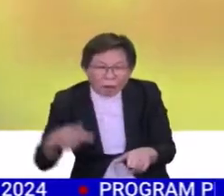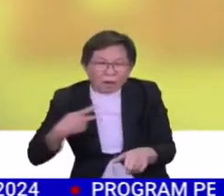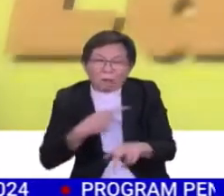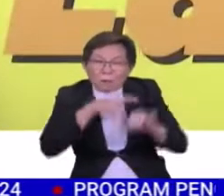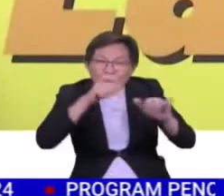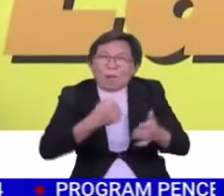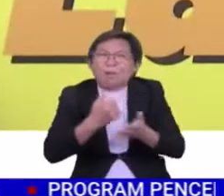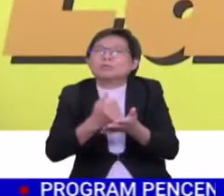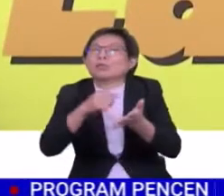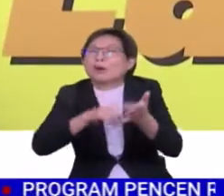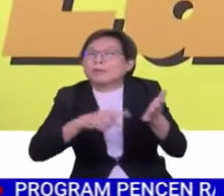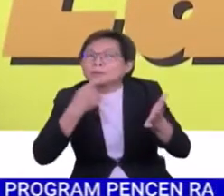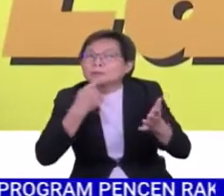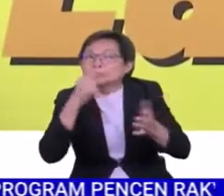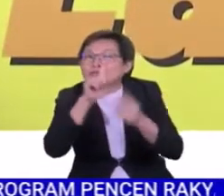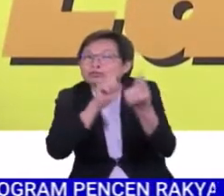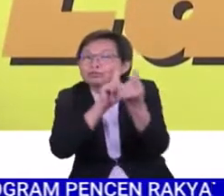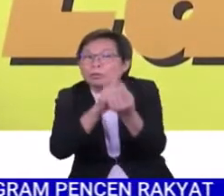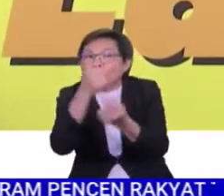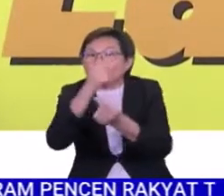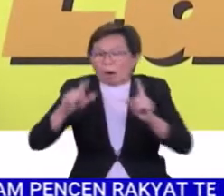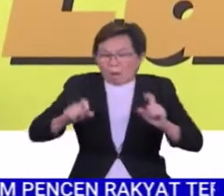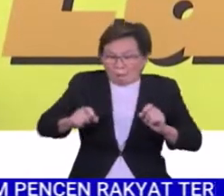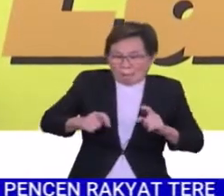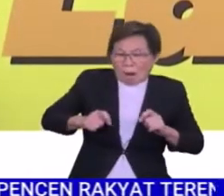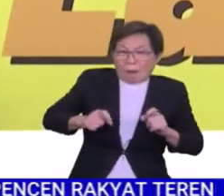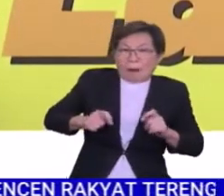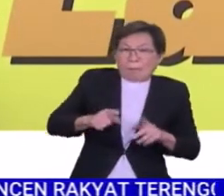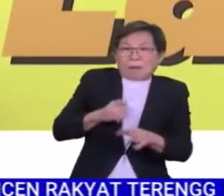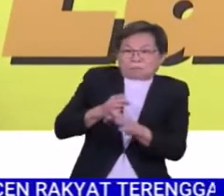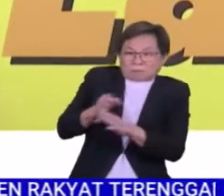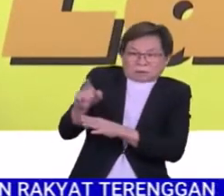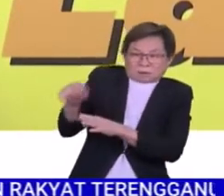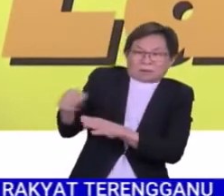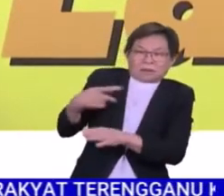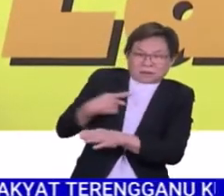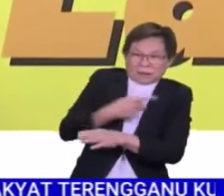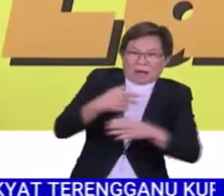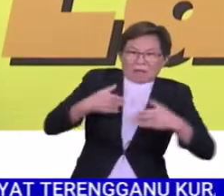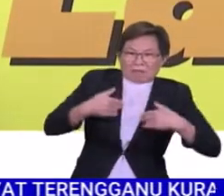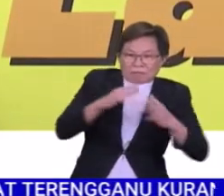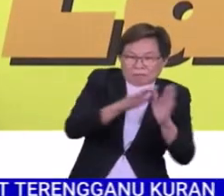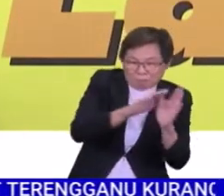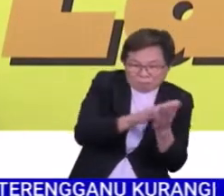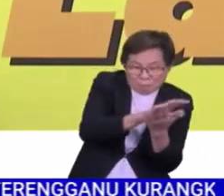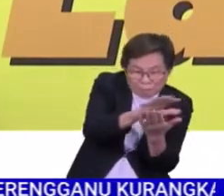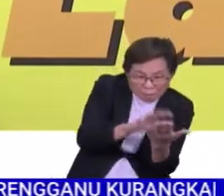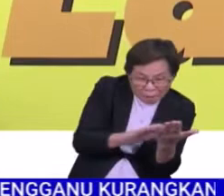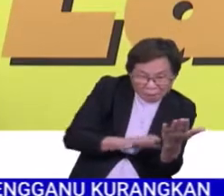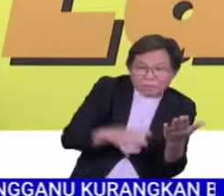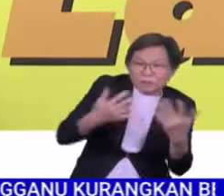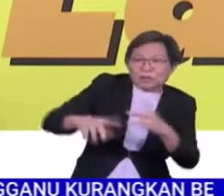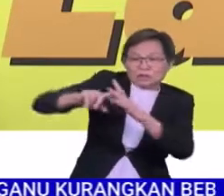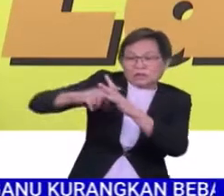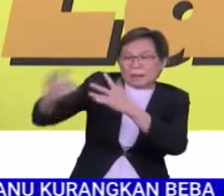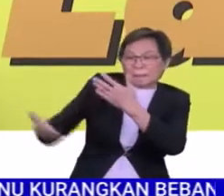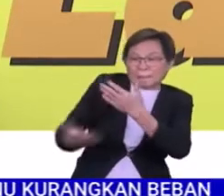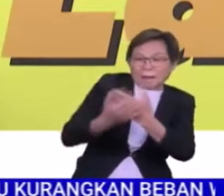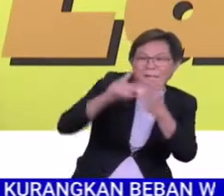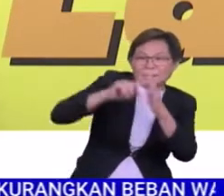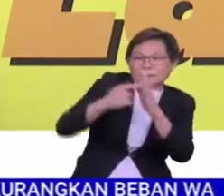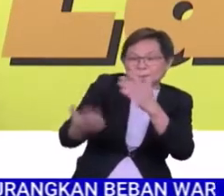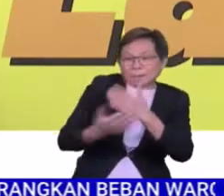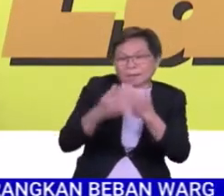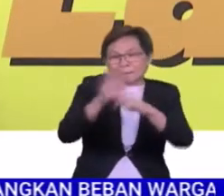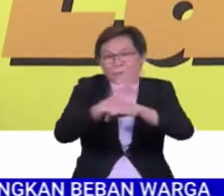bantu. Sebab dia adalah private sector, jadi kami memang ada plan kalau dia dah mula start balik bisnes, mungkin kita